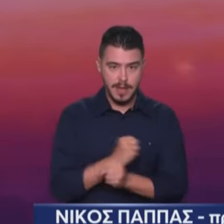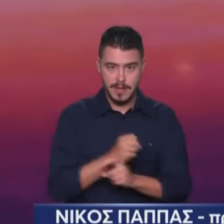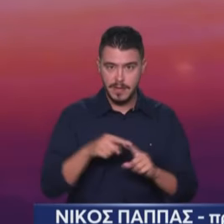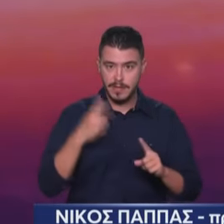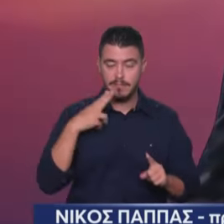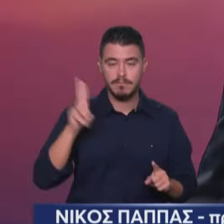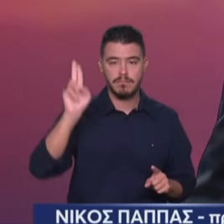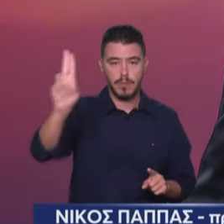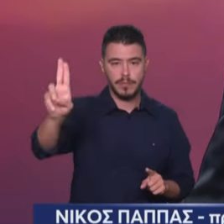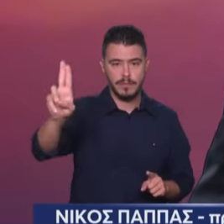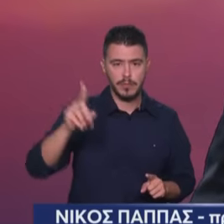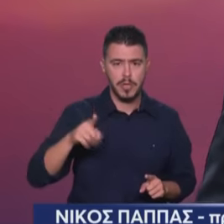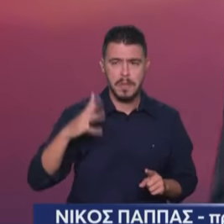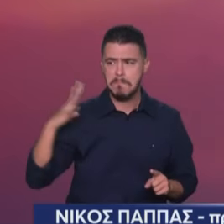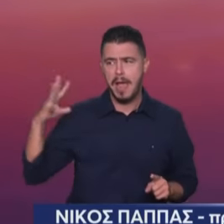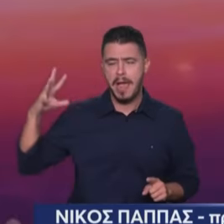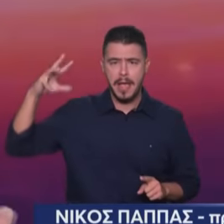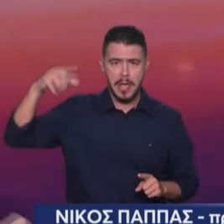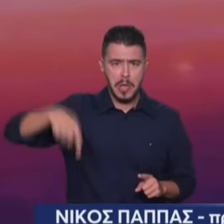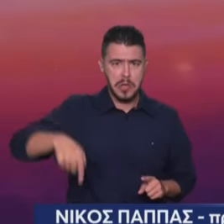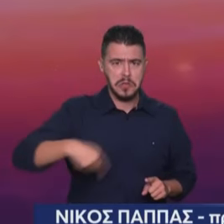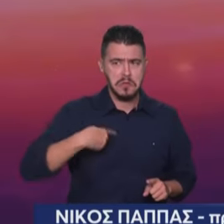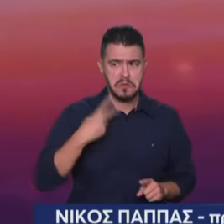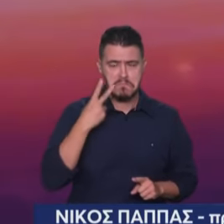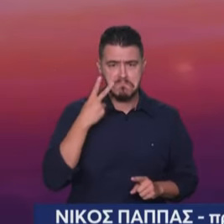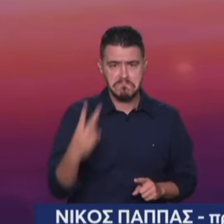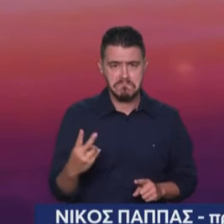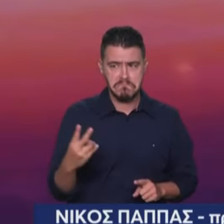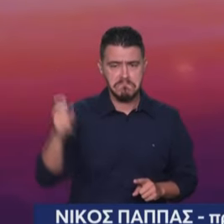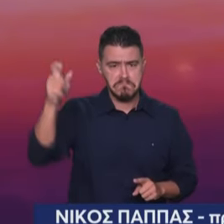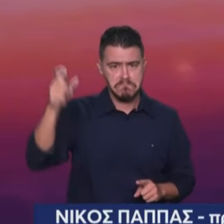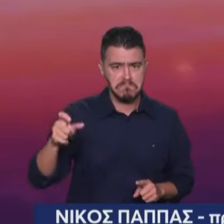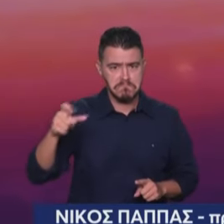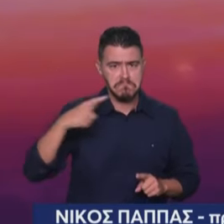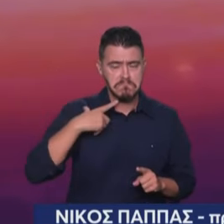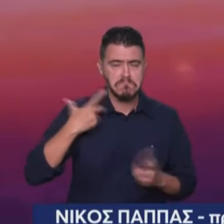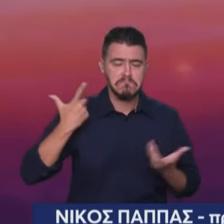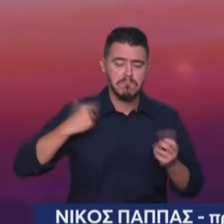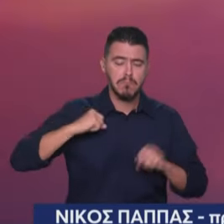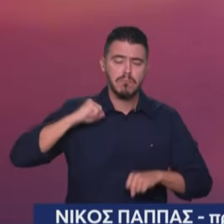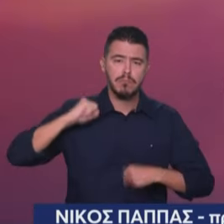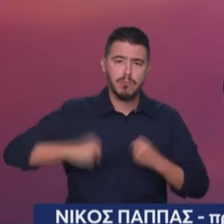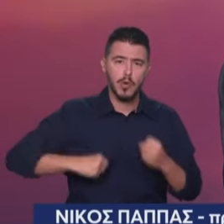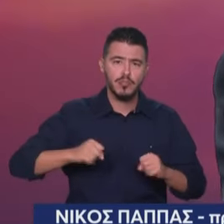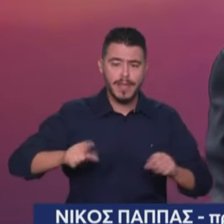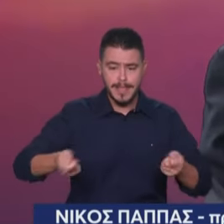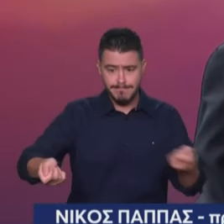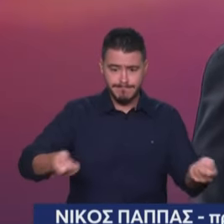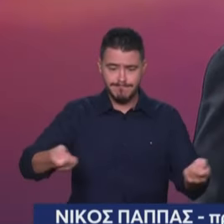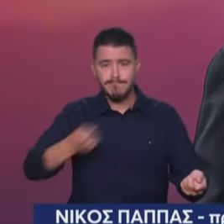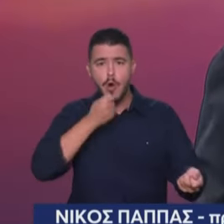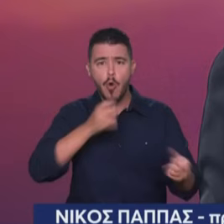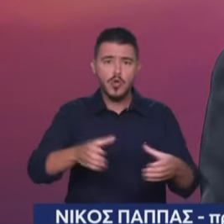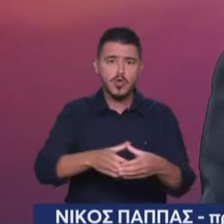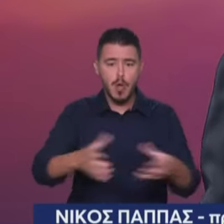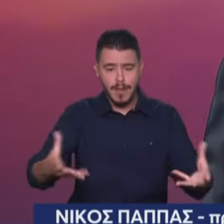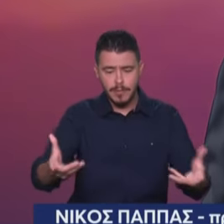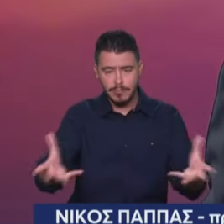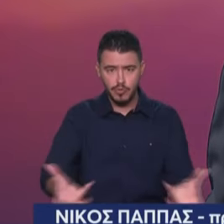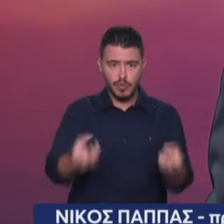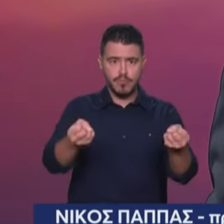καλά, γιατί πραγματικά δείχνει να προσπαθεί να κρατήσει ό,τι απέμεινε, να το πω έτσι, σε επίπεδο εικόνας, δεν μιλάω σε επίπεδο